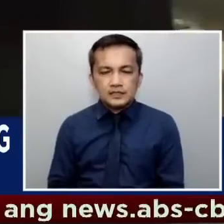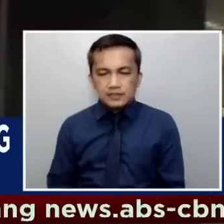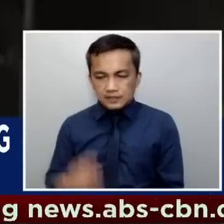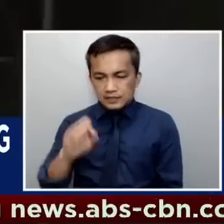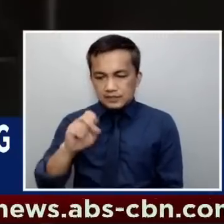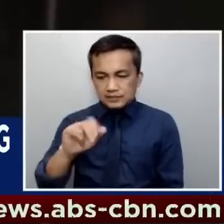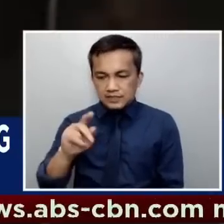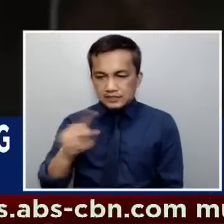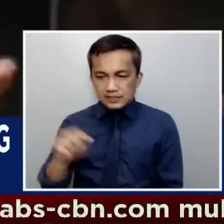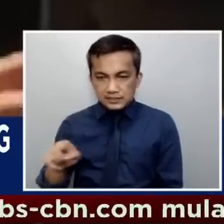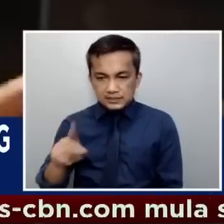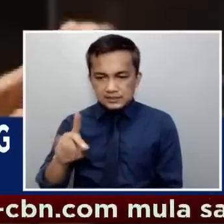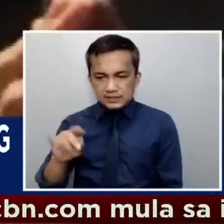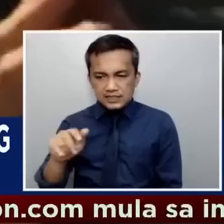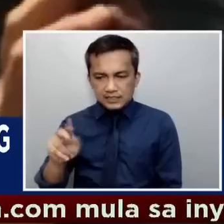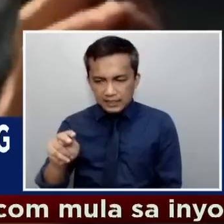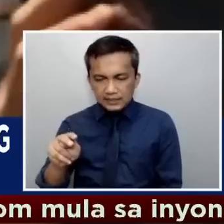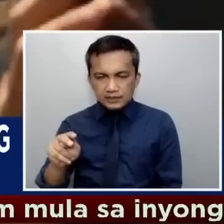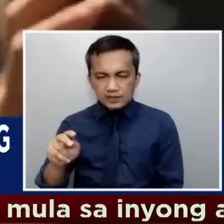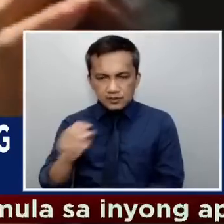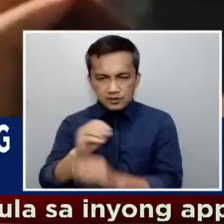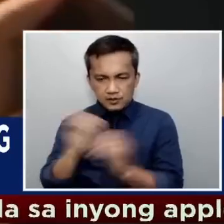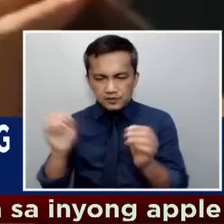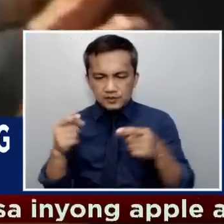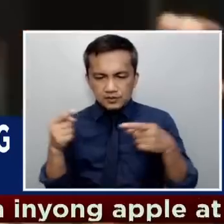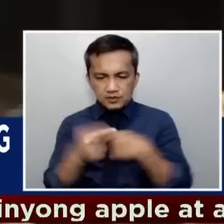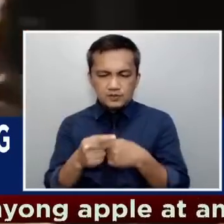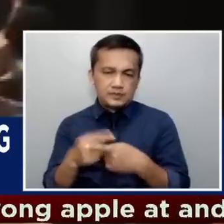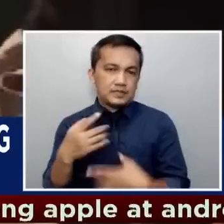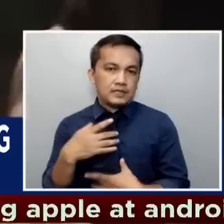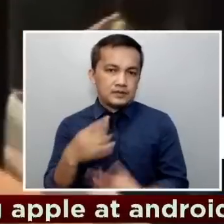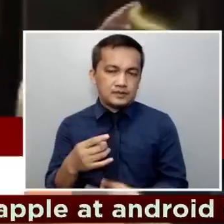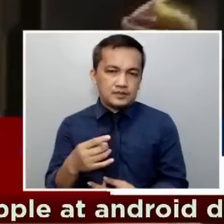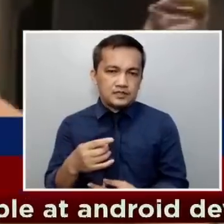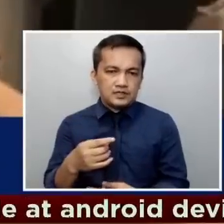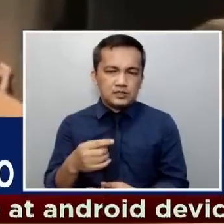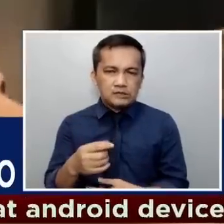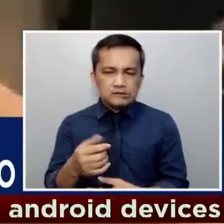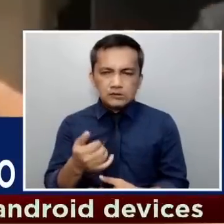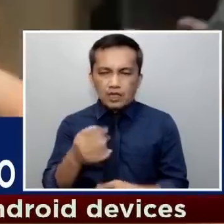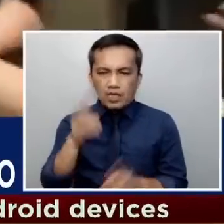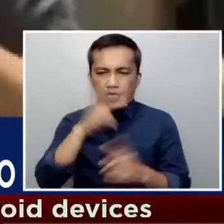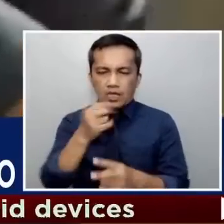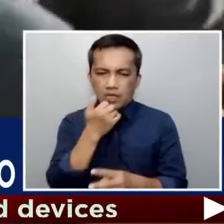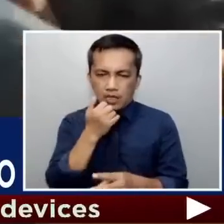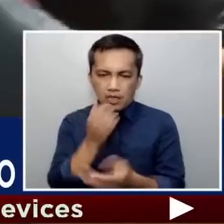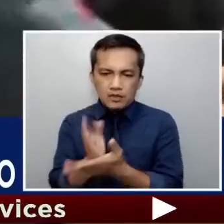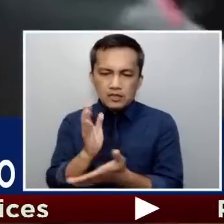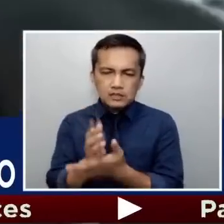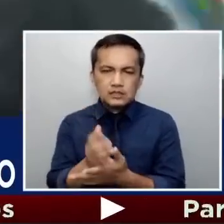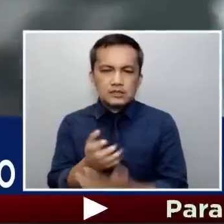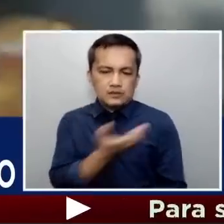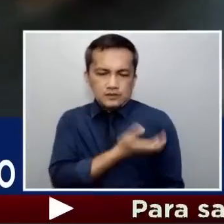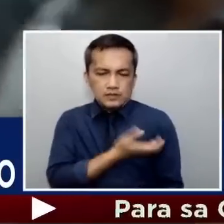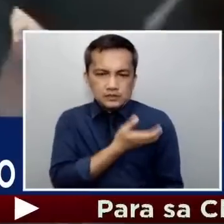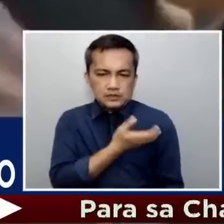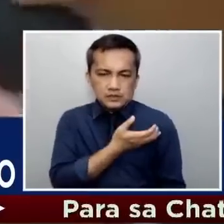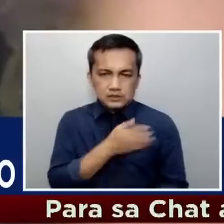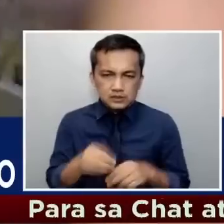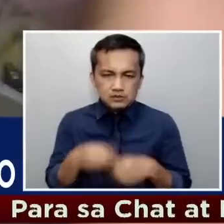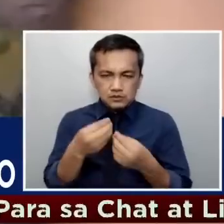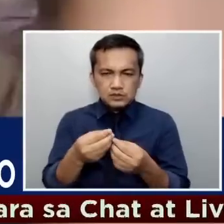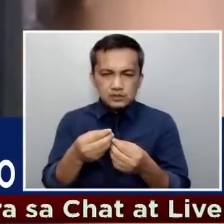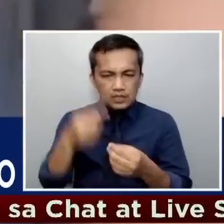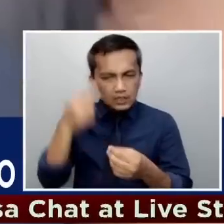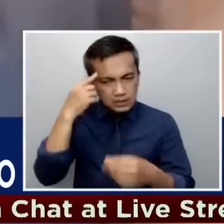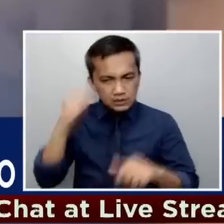Dayan, malinaw itong conflict of interest, gross negligence at gross misconduct na nagdulot ng pagdududa sa